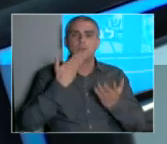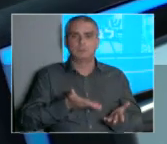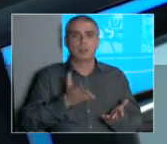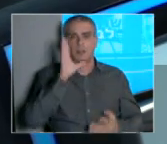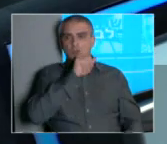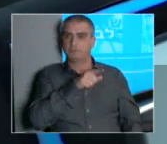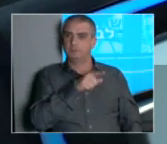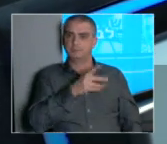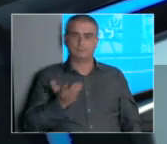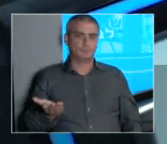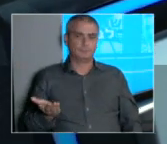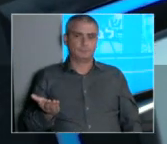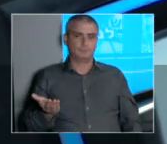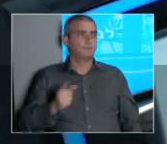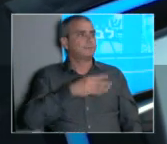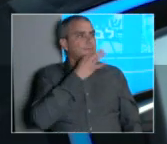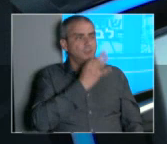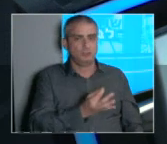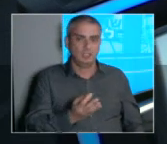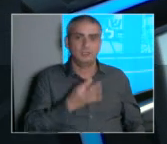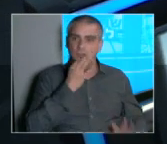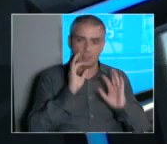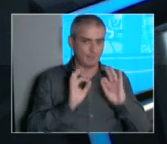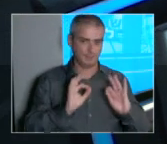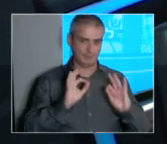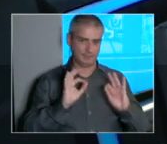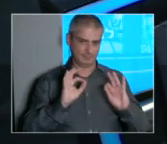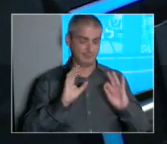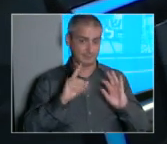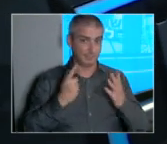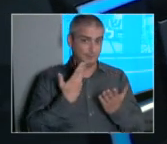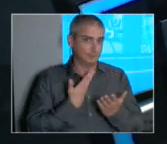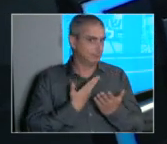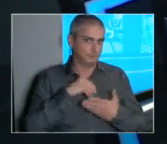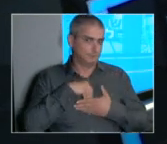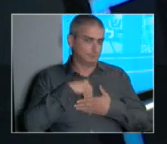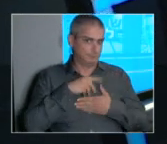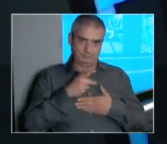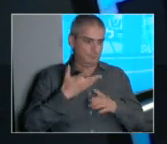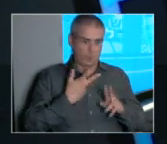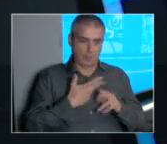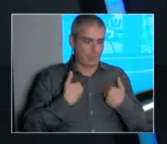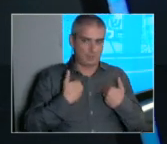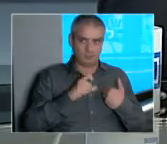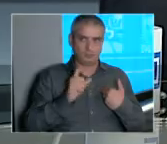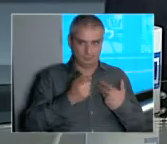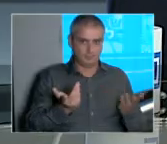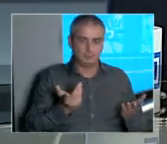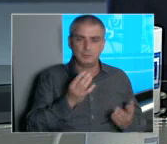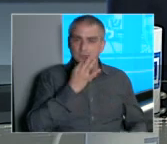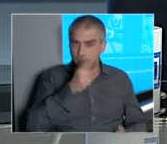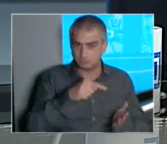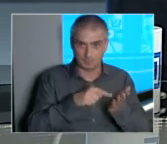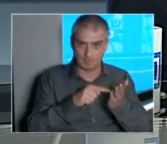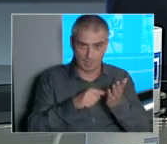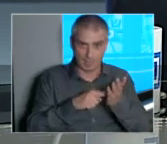זה נקלט בצורה כל כך טובה. זו השאלה אמיתית, וצריך חשבון נפש אמיתי, שלא בטוח שאשמה בצד שלנו, אבל צריך לשאול את השאלה הזו. האם זו